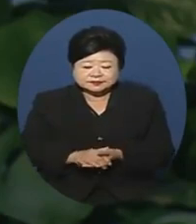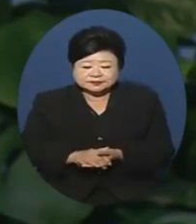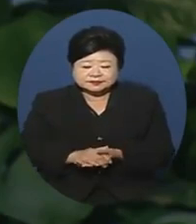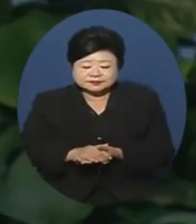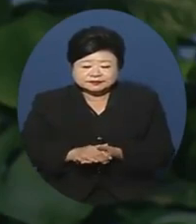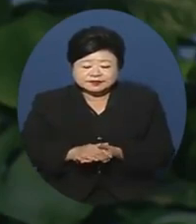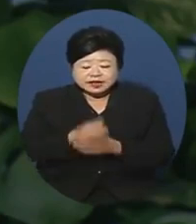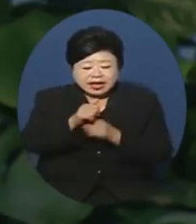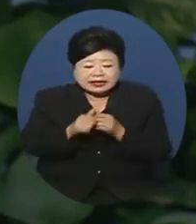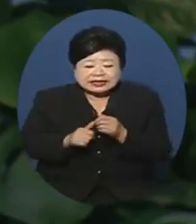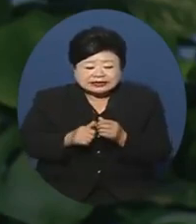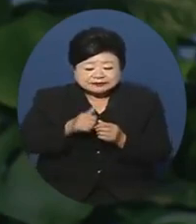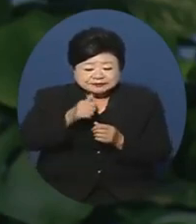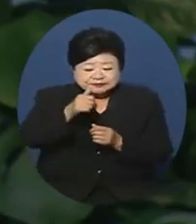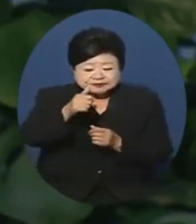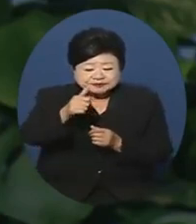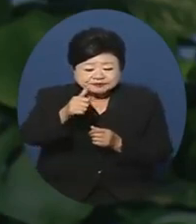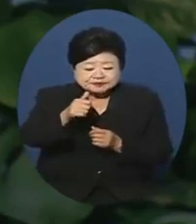하늘